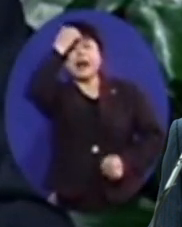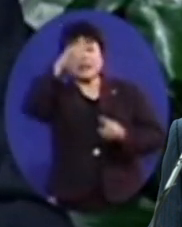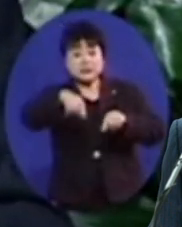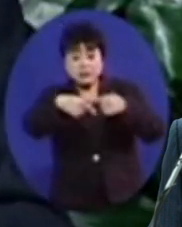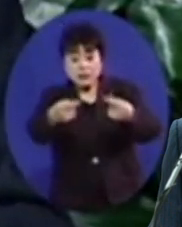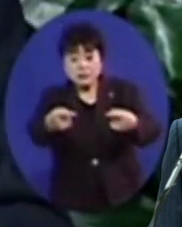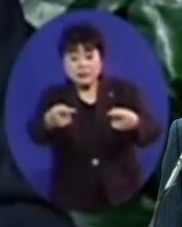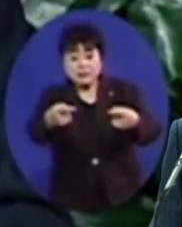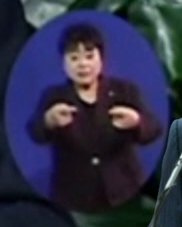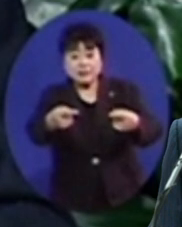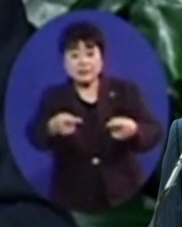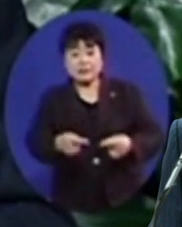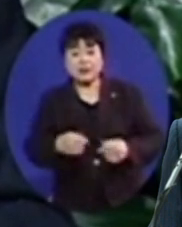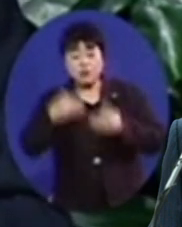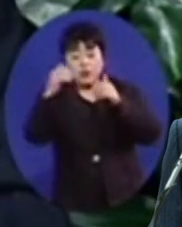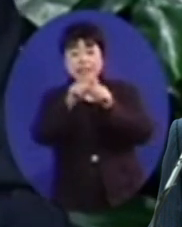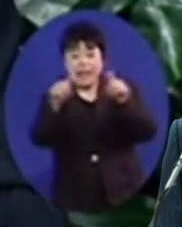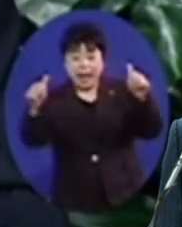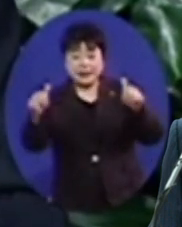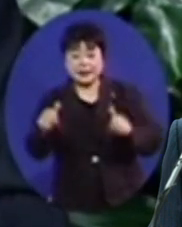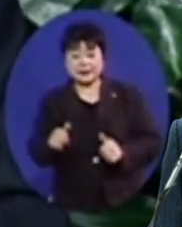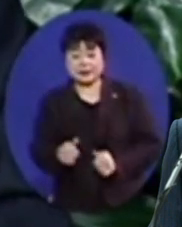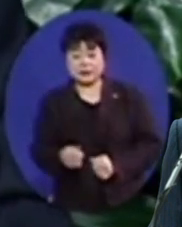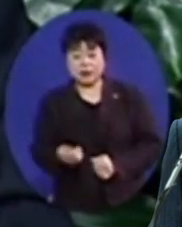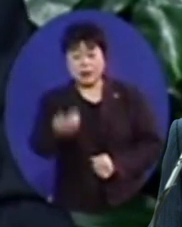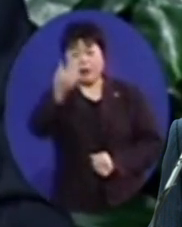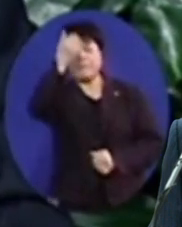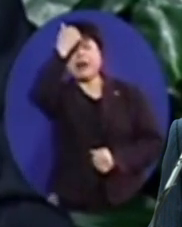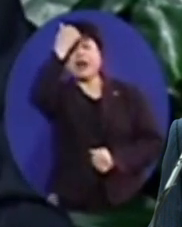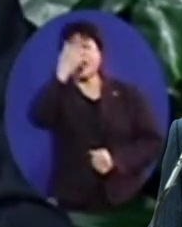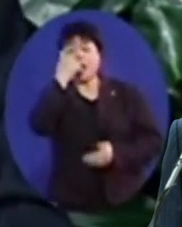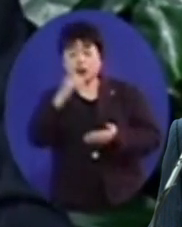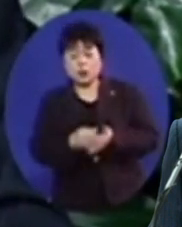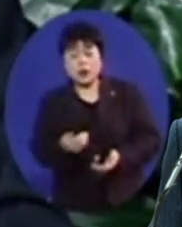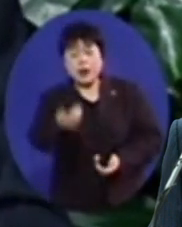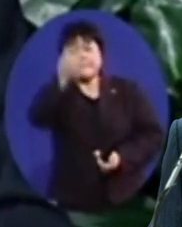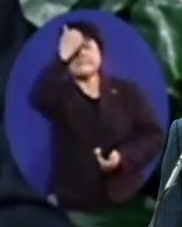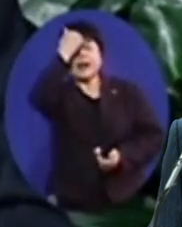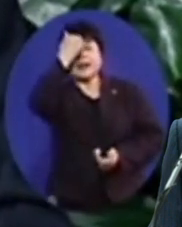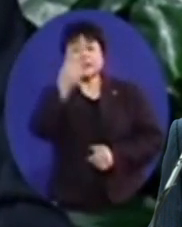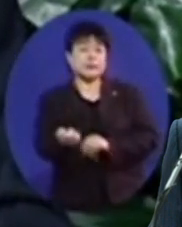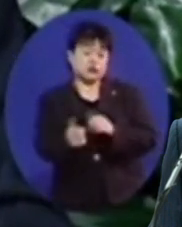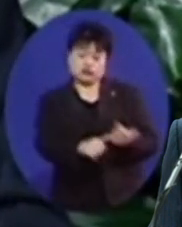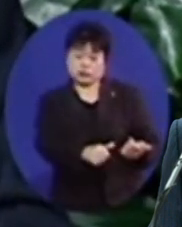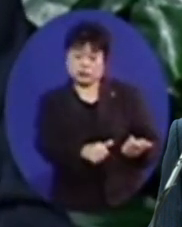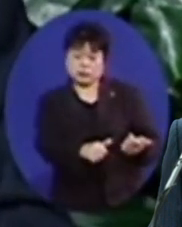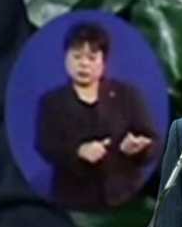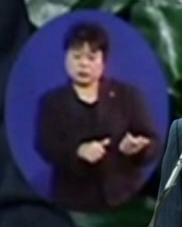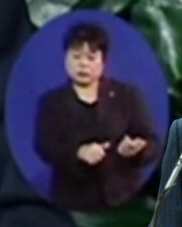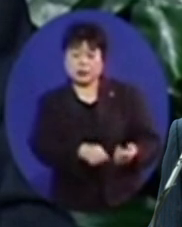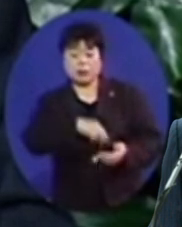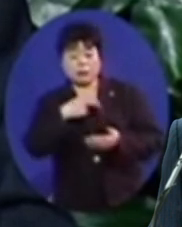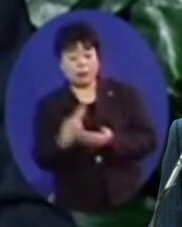아무리 골리앗이라도 골 속으로 돌멩이가 들어갔는데 살아날 수가 없습니다. 부드러졌어요.